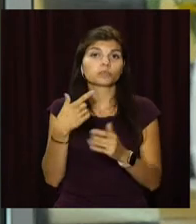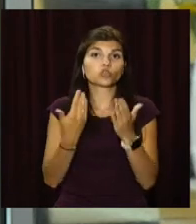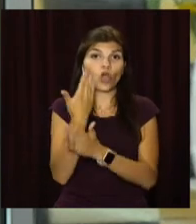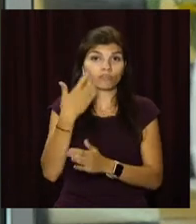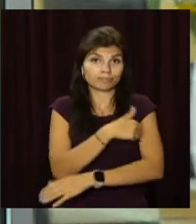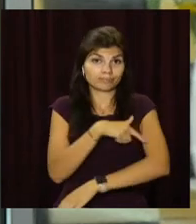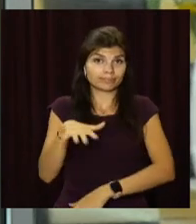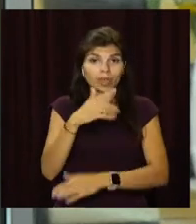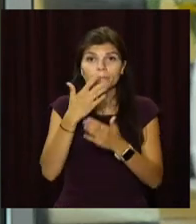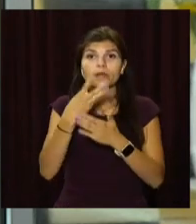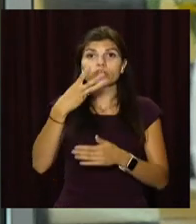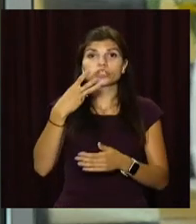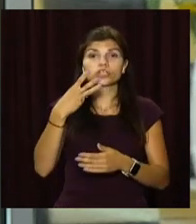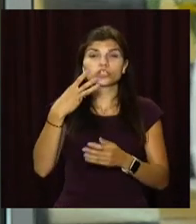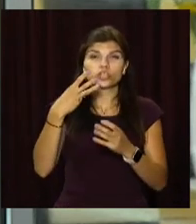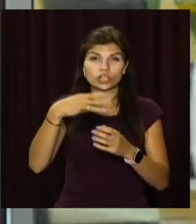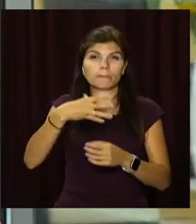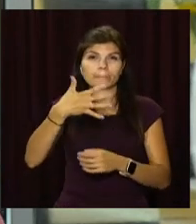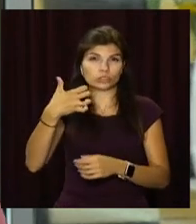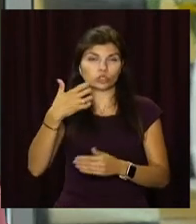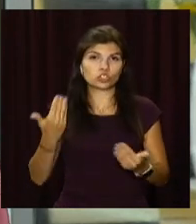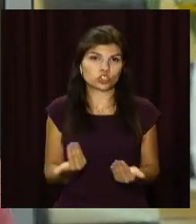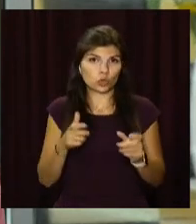обслуговуватиме понад 3,5 тисячі жителів.